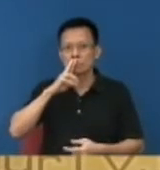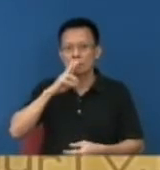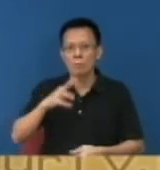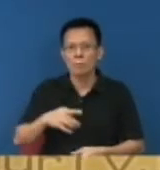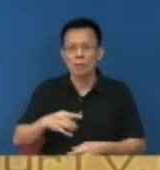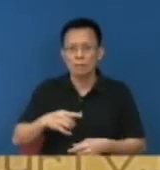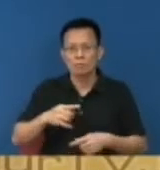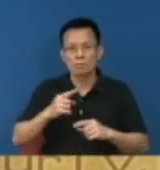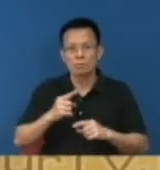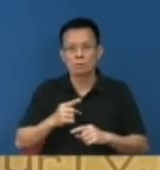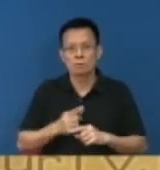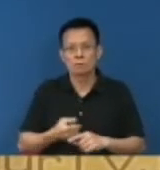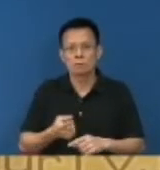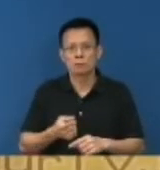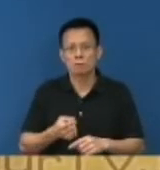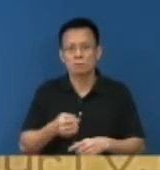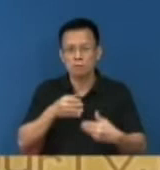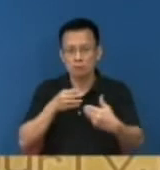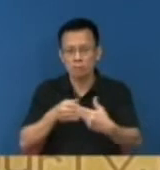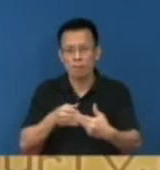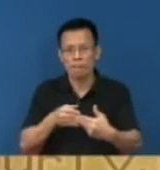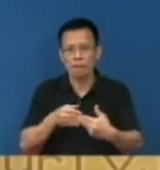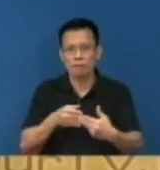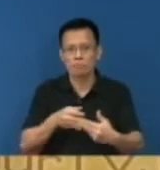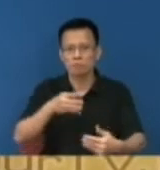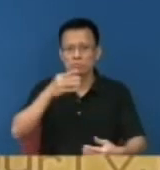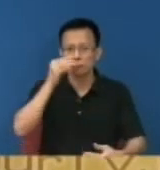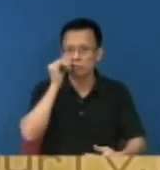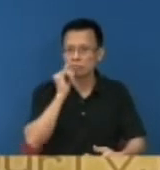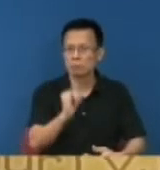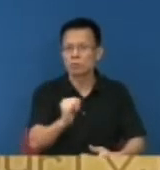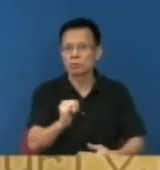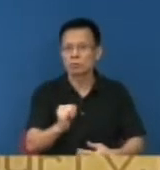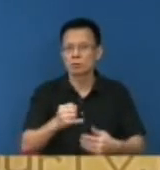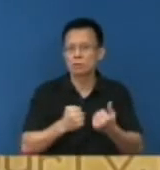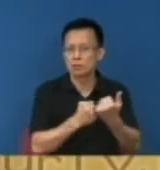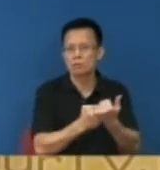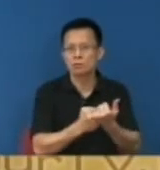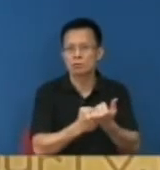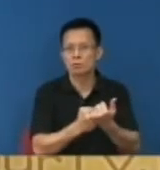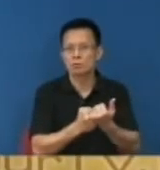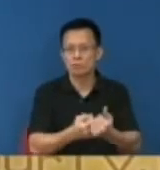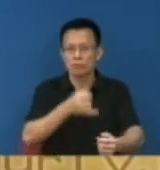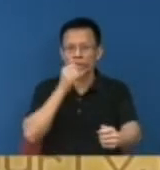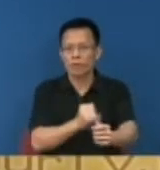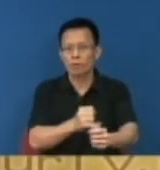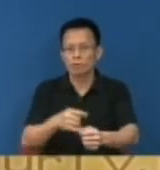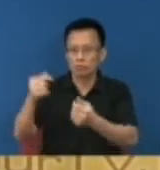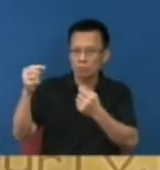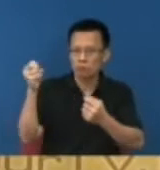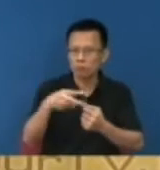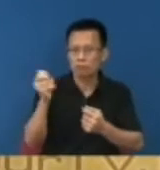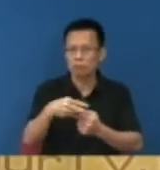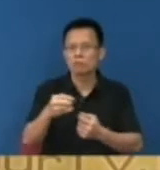就是對不義的支持，他沒辦法不是這樣做，即使犯法都要這樣做。